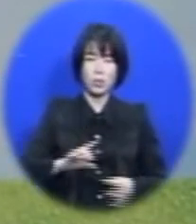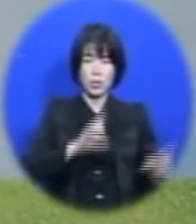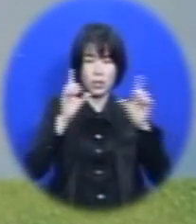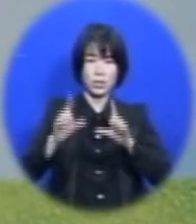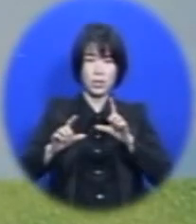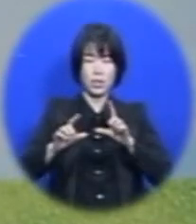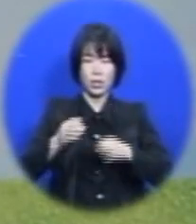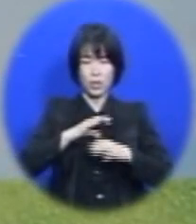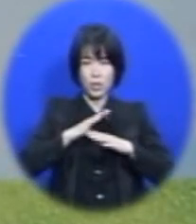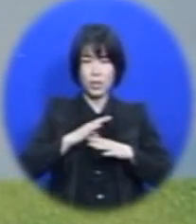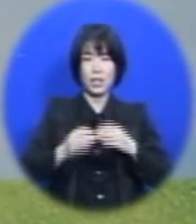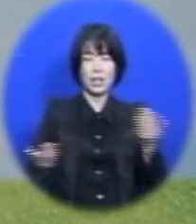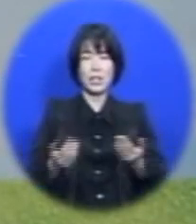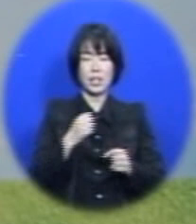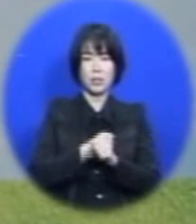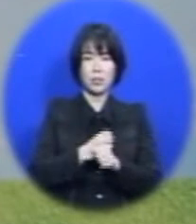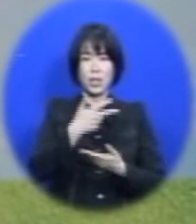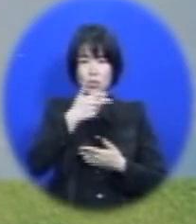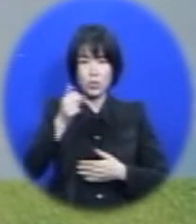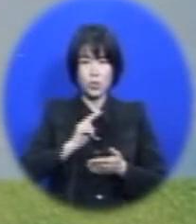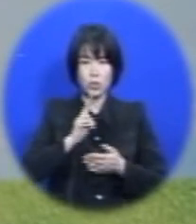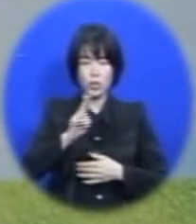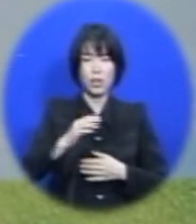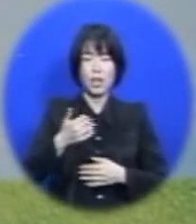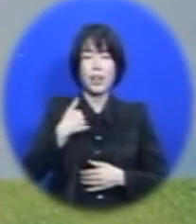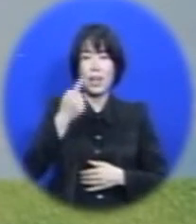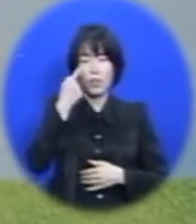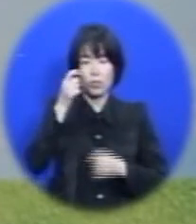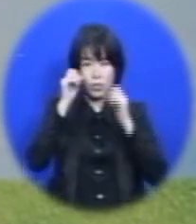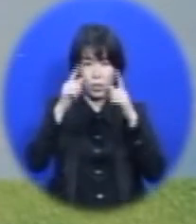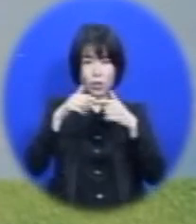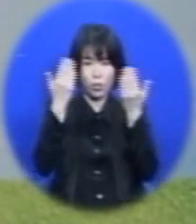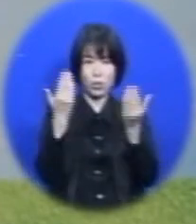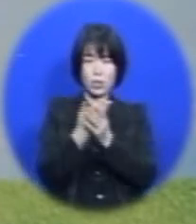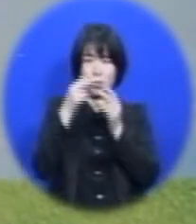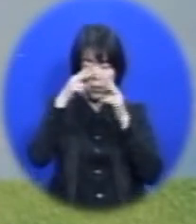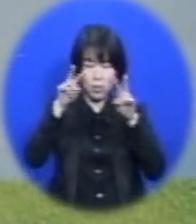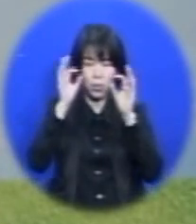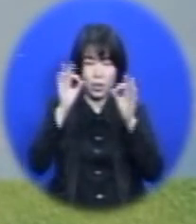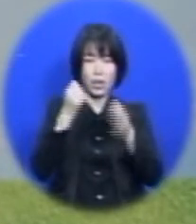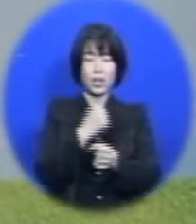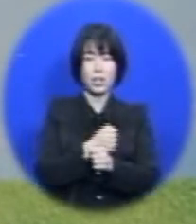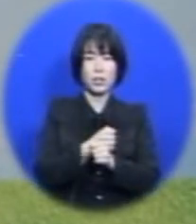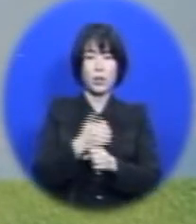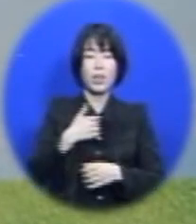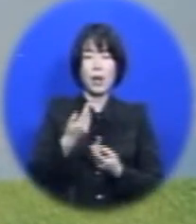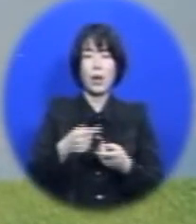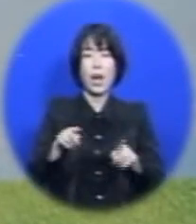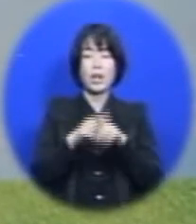일하십니다. 주여, 제 눈을 열어 주를 온전히 바라보게 하시고 하나님 저와 함께